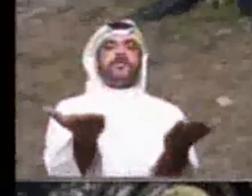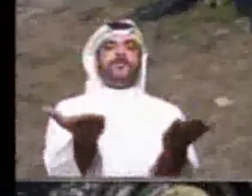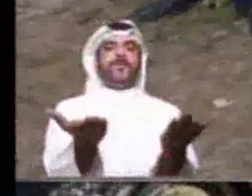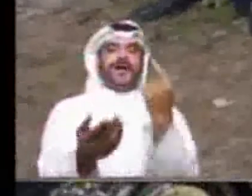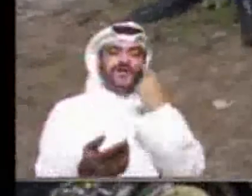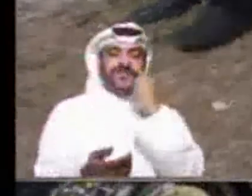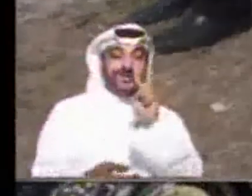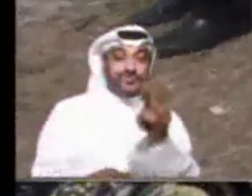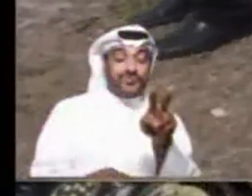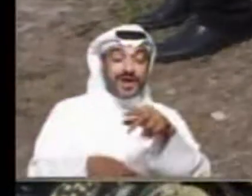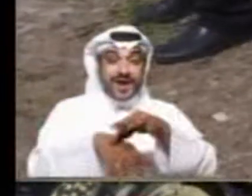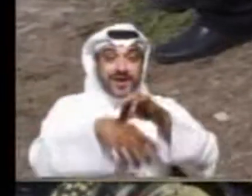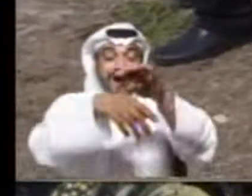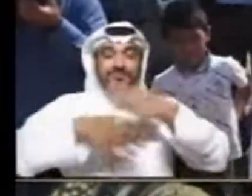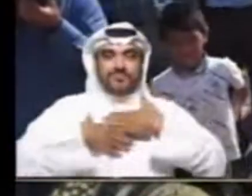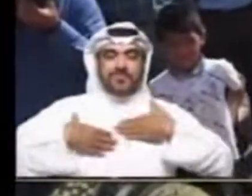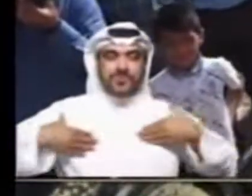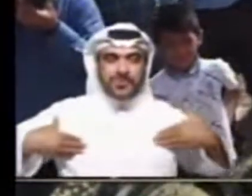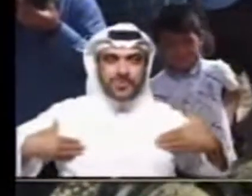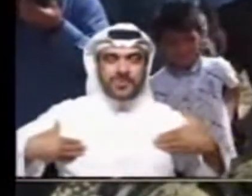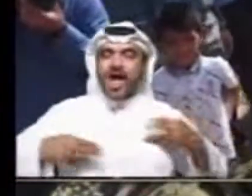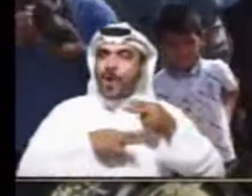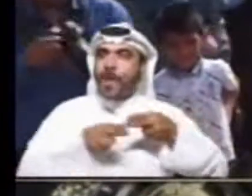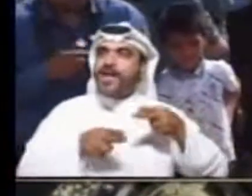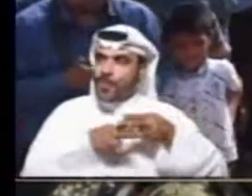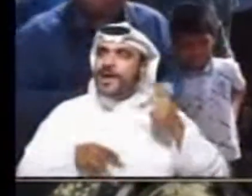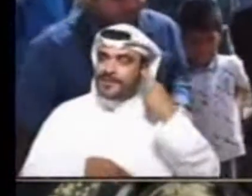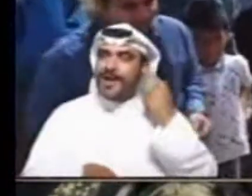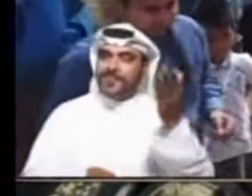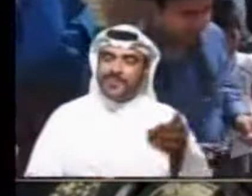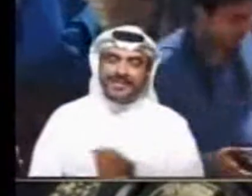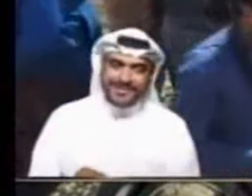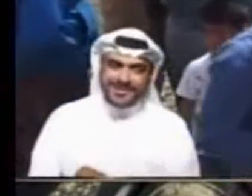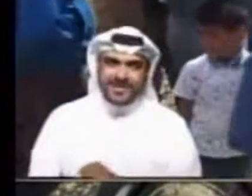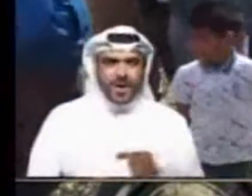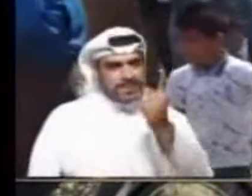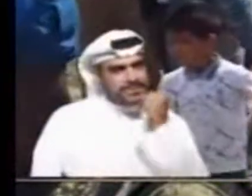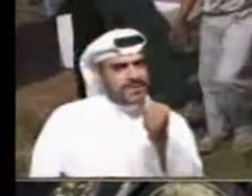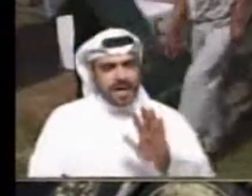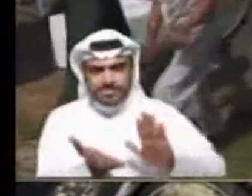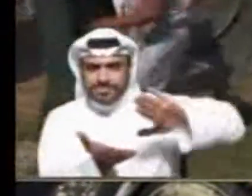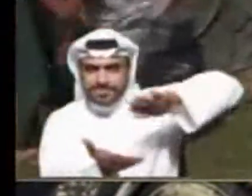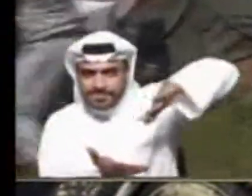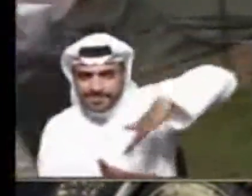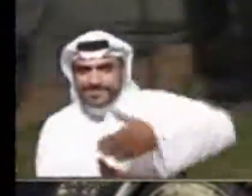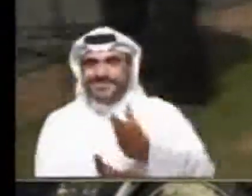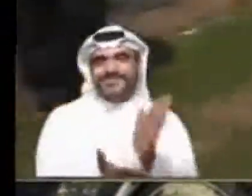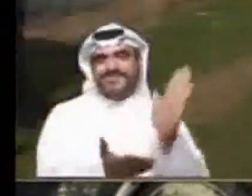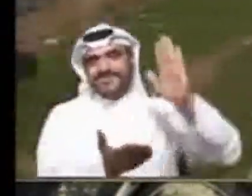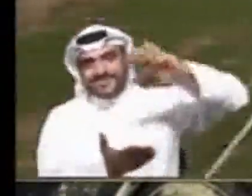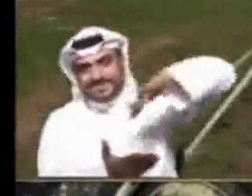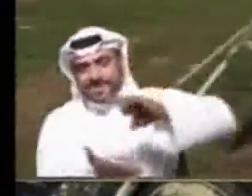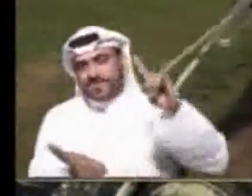في عيون الناس هنا، أطفالهم قبل كبارهم. ورغم وعورة الطريق وبعده ومشقة